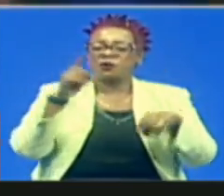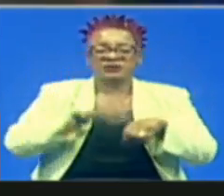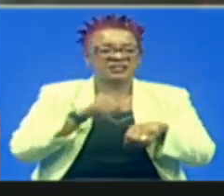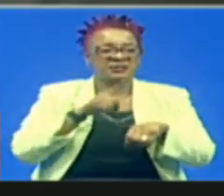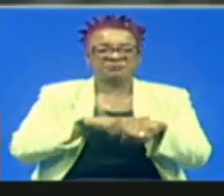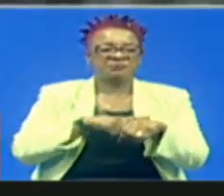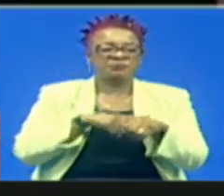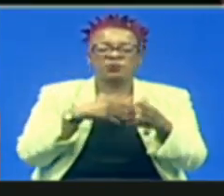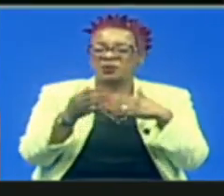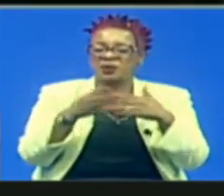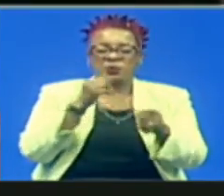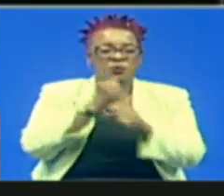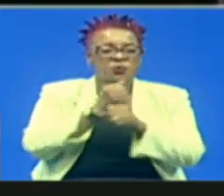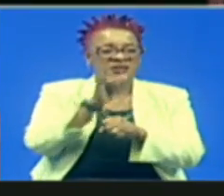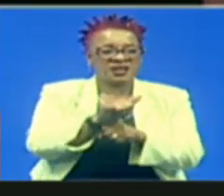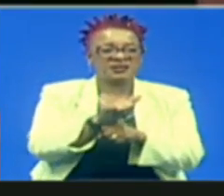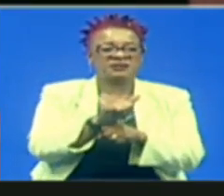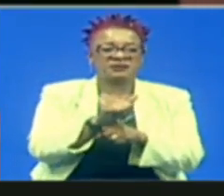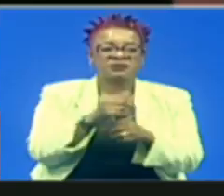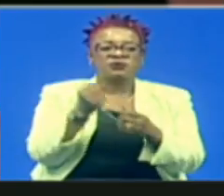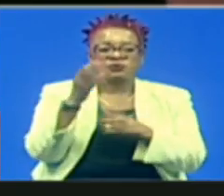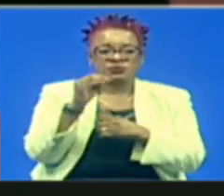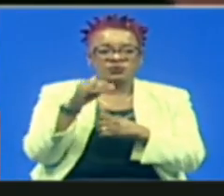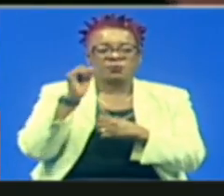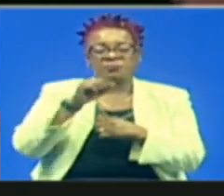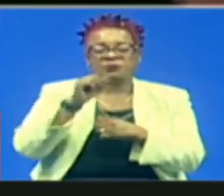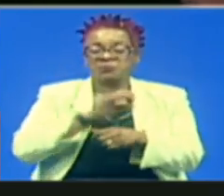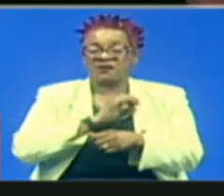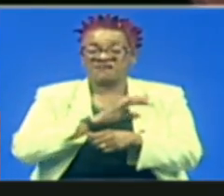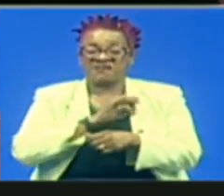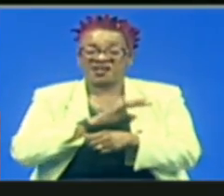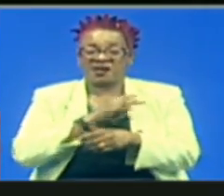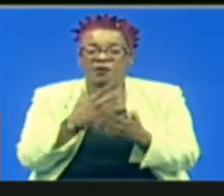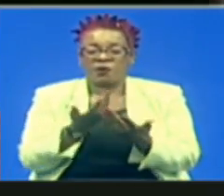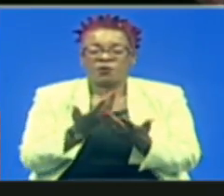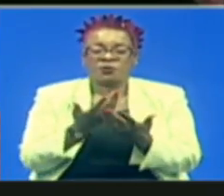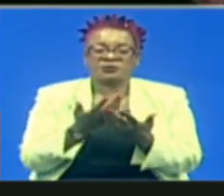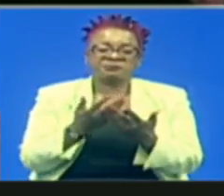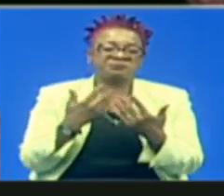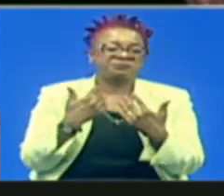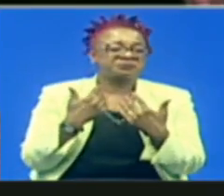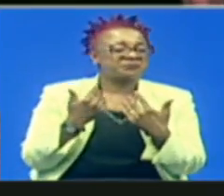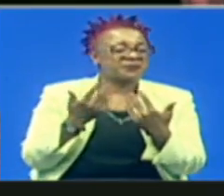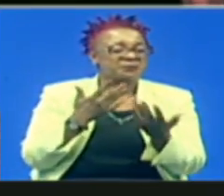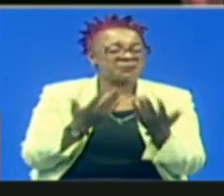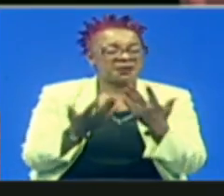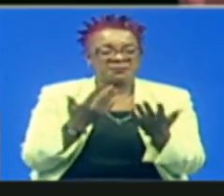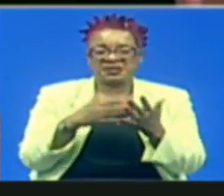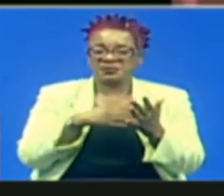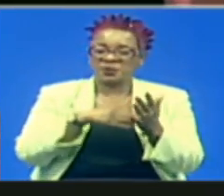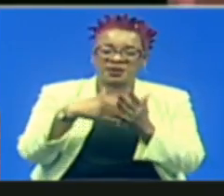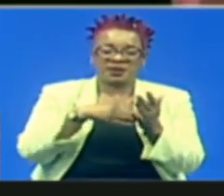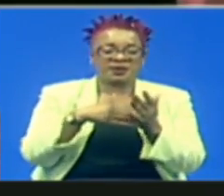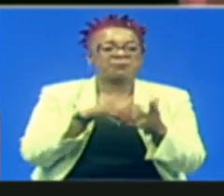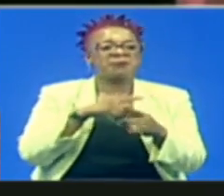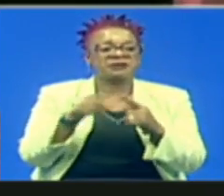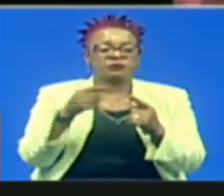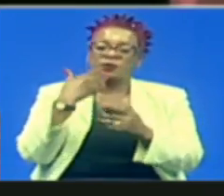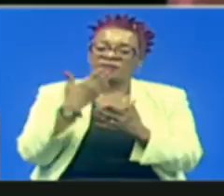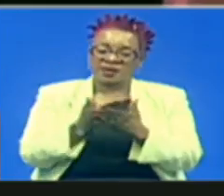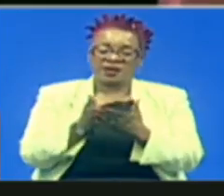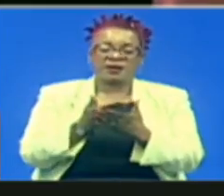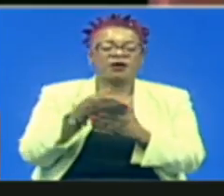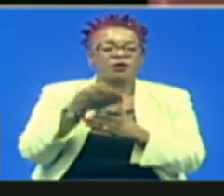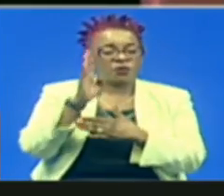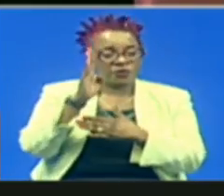kama hiyo, kuna vile pia kidogo utaona kuna uoga ama kuna uzoefu kidogo Hakuna, lakini tunashukuru kwa ile mechi ya